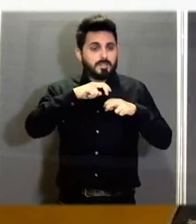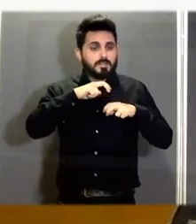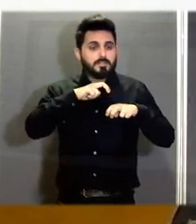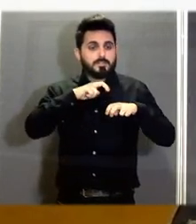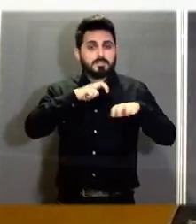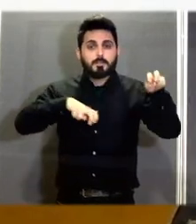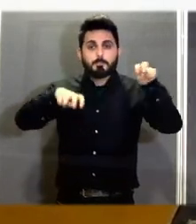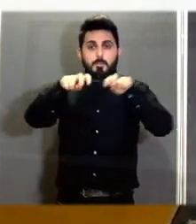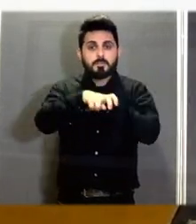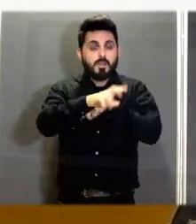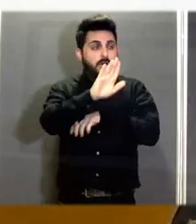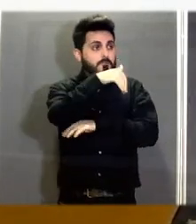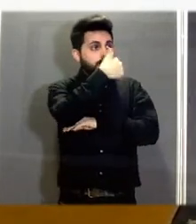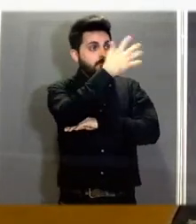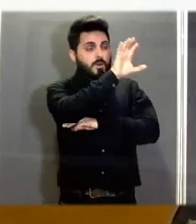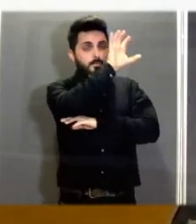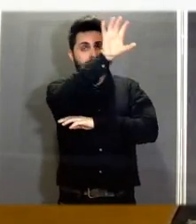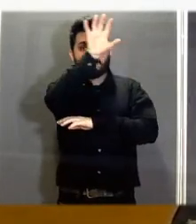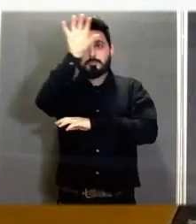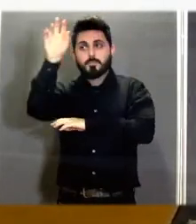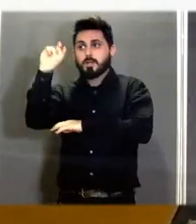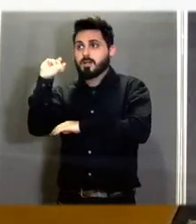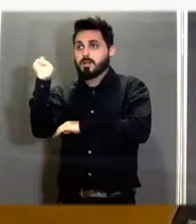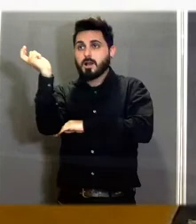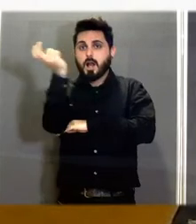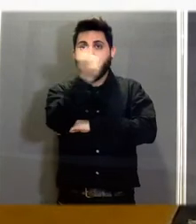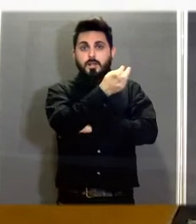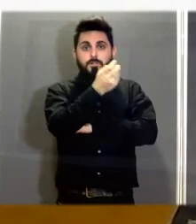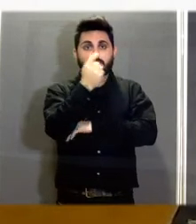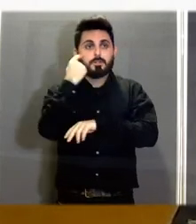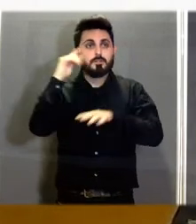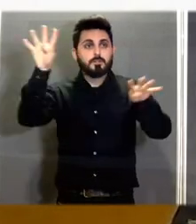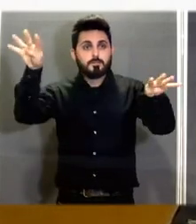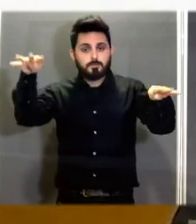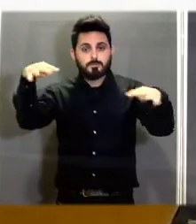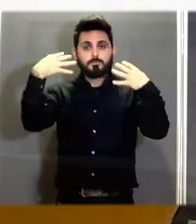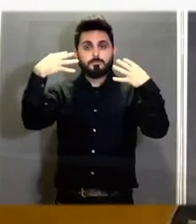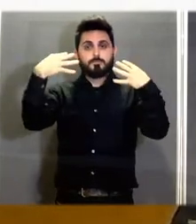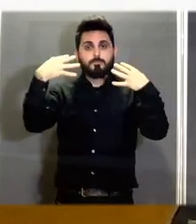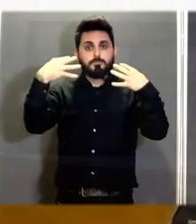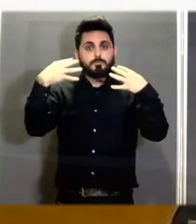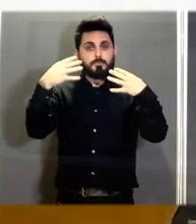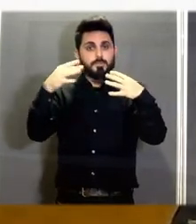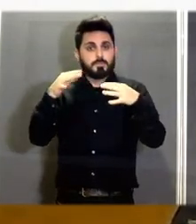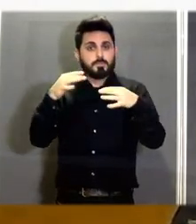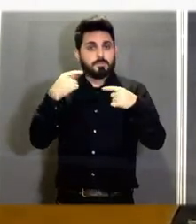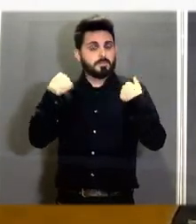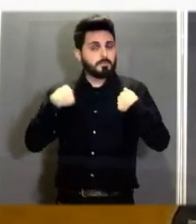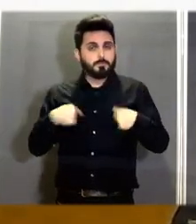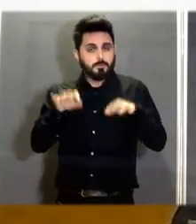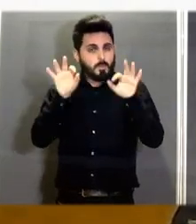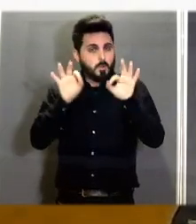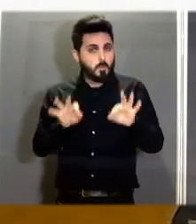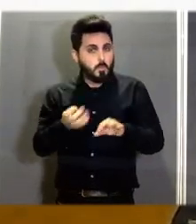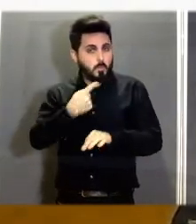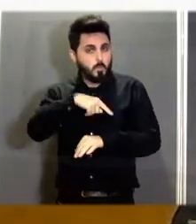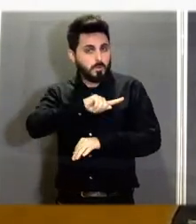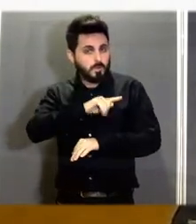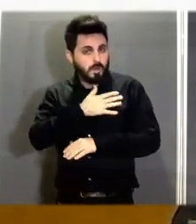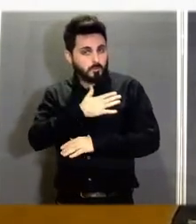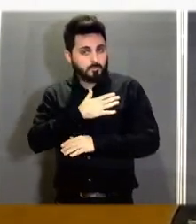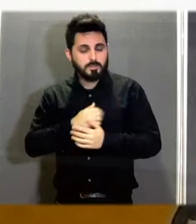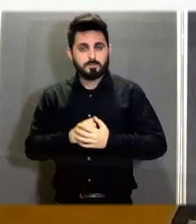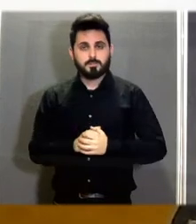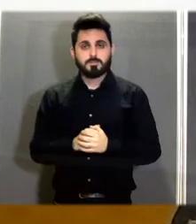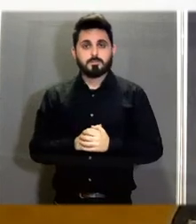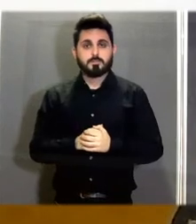nostra, invisibilitzada i amagada, però vol dir, sobretot, que adonar-te'n